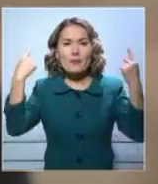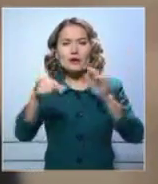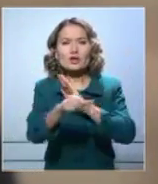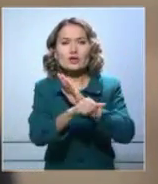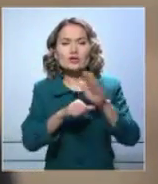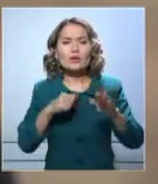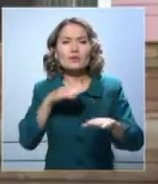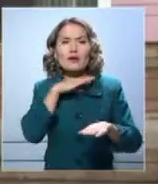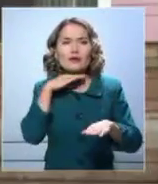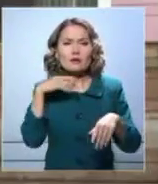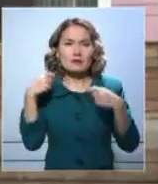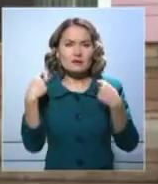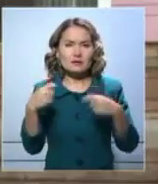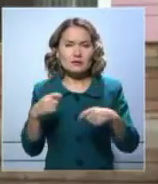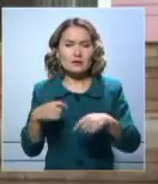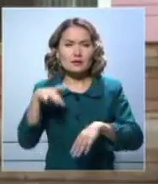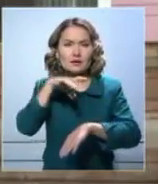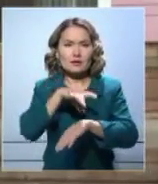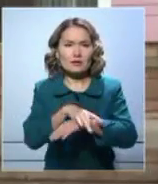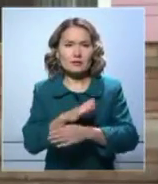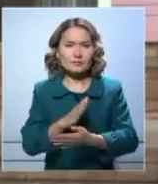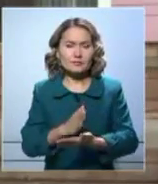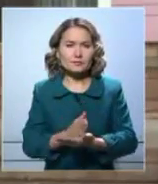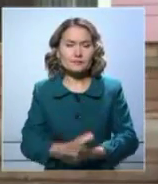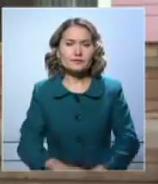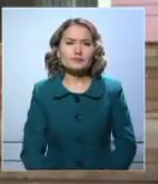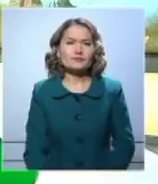сол жерден жан жаққа сатып жібермек болған.